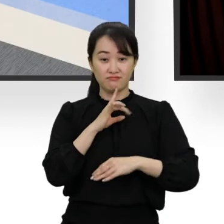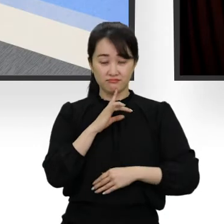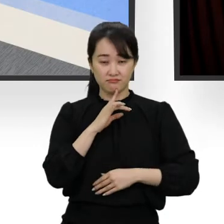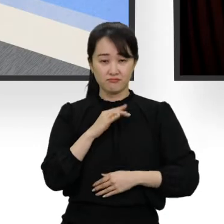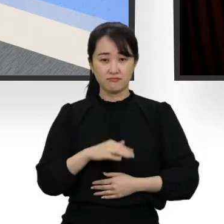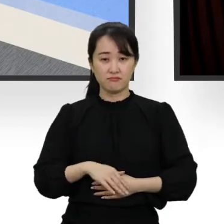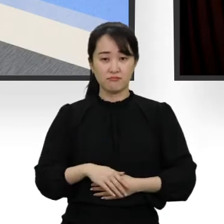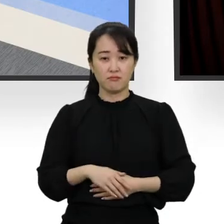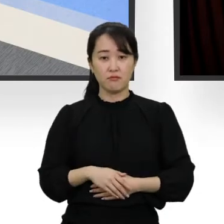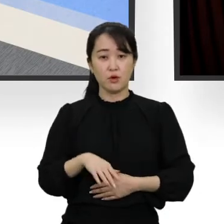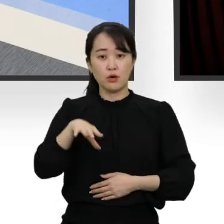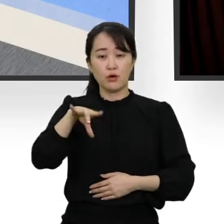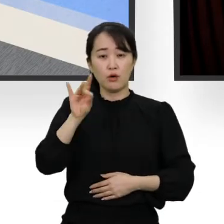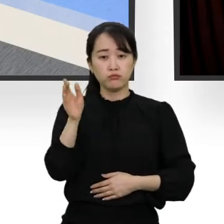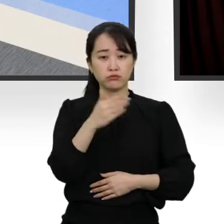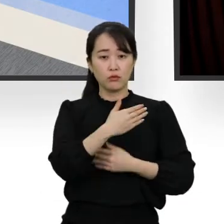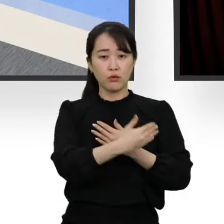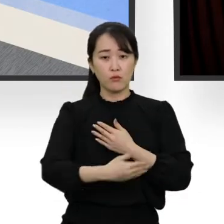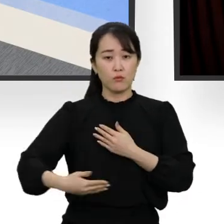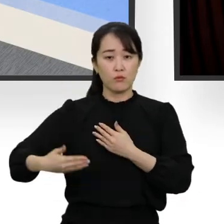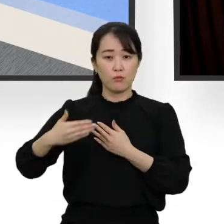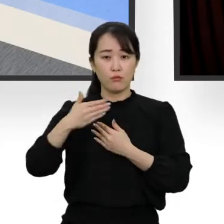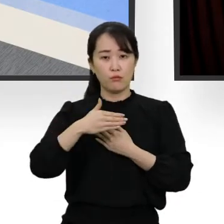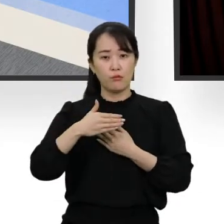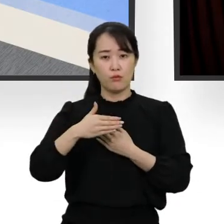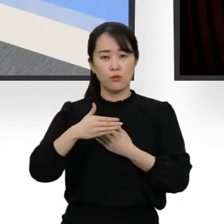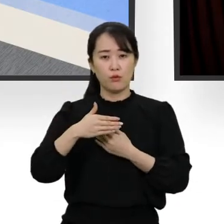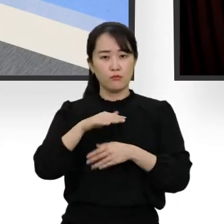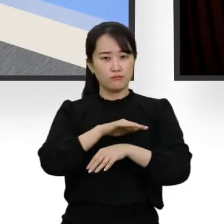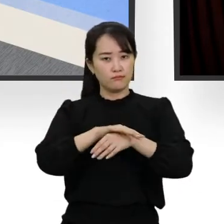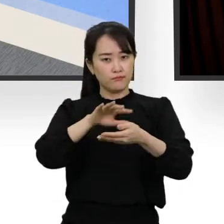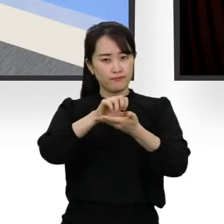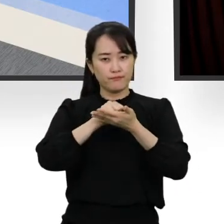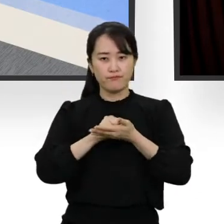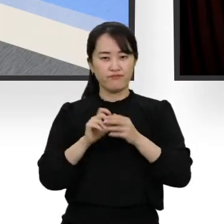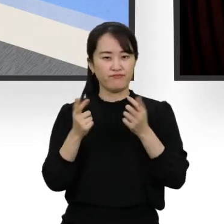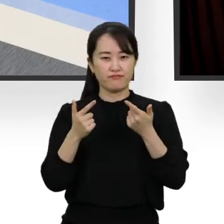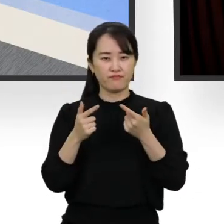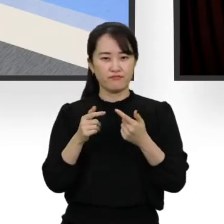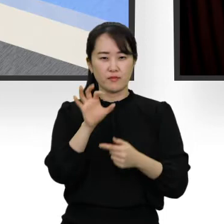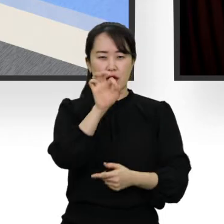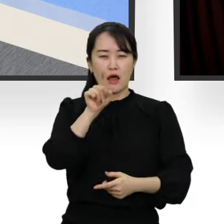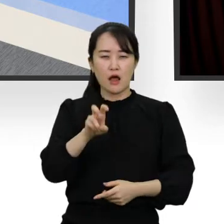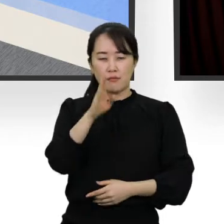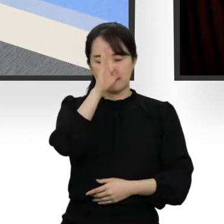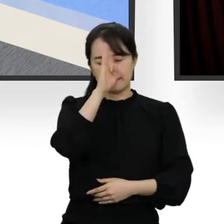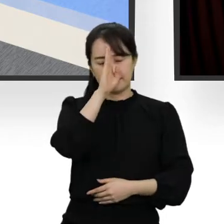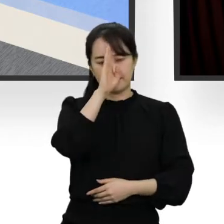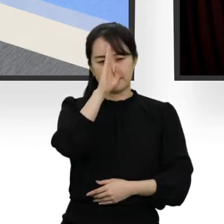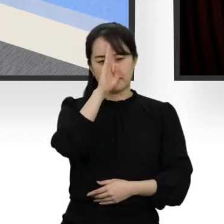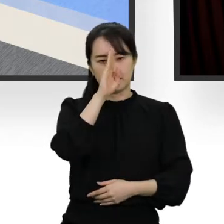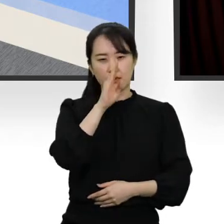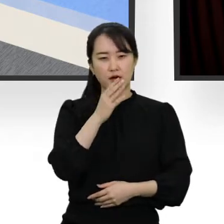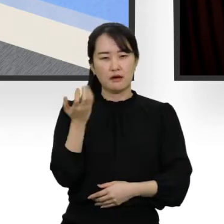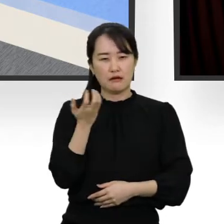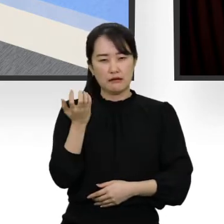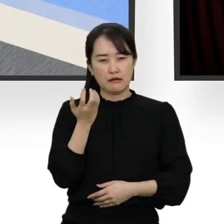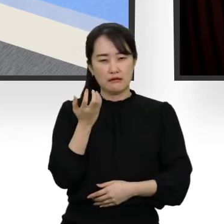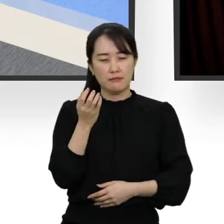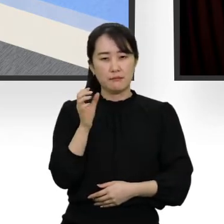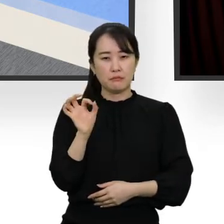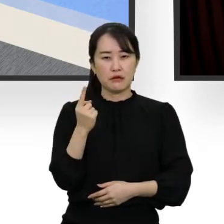사실 그녀가 처음부터 자신의 몸을 개성으로 받아들인 것은 아닙니다. 암투병 후유증으로 의족을 사용하게 된